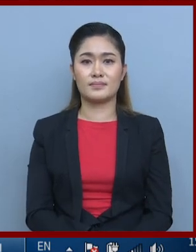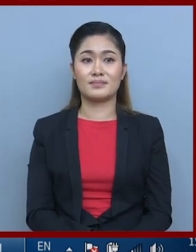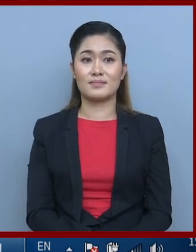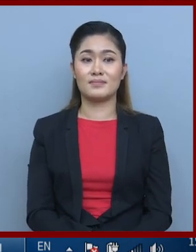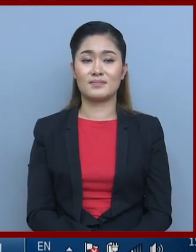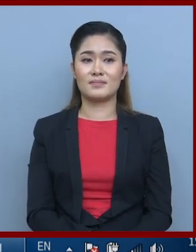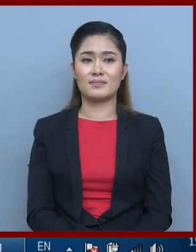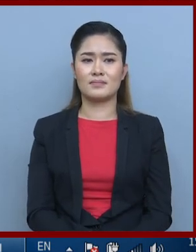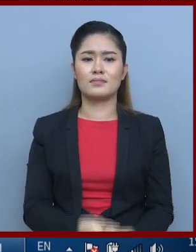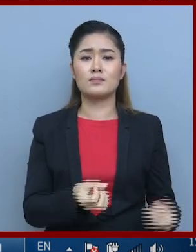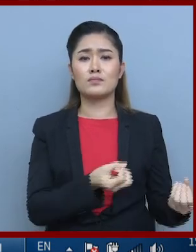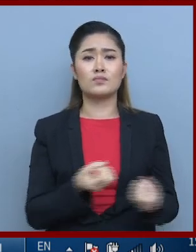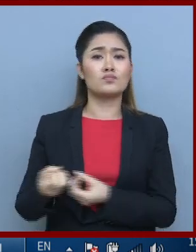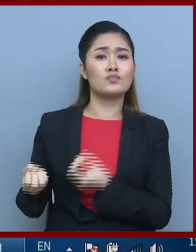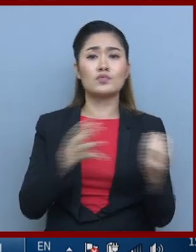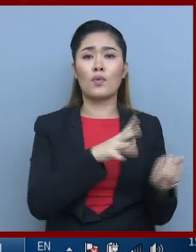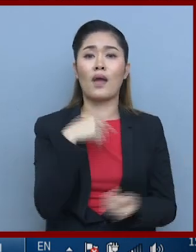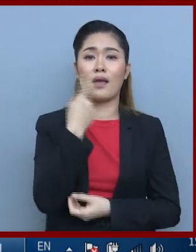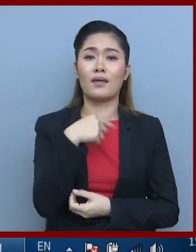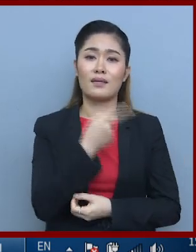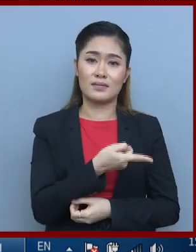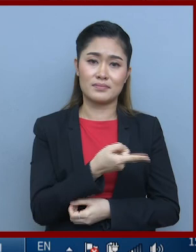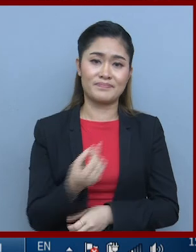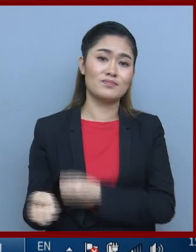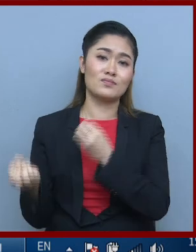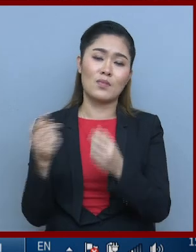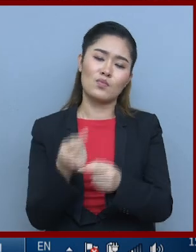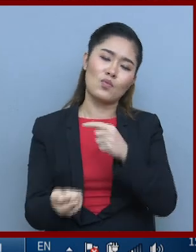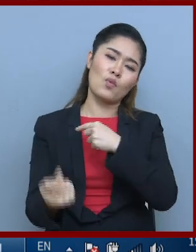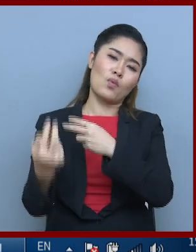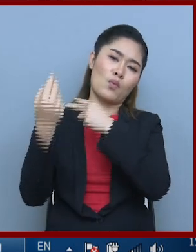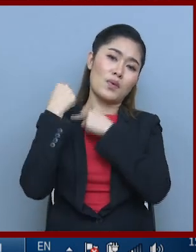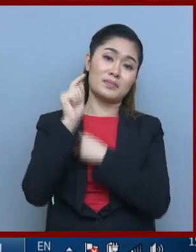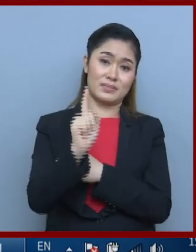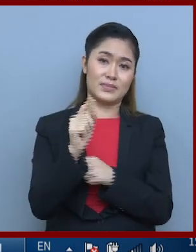พอปิดตัวเองก็โยนงานกลับไปให้ใครทำใหม่ timer 1 นะ